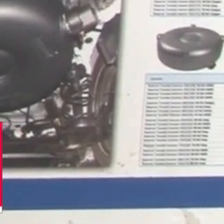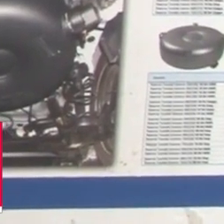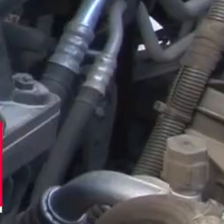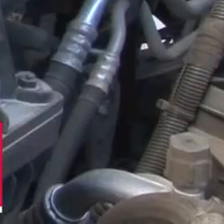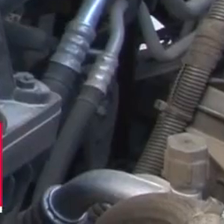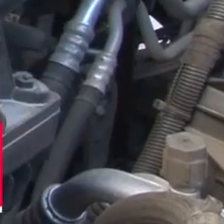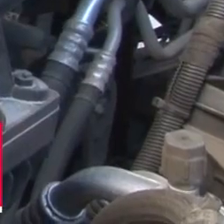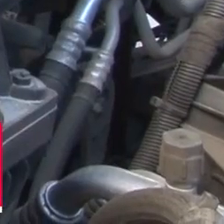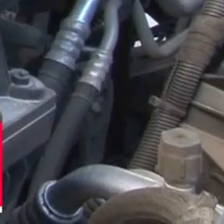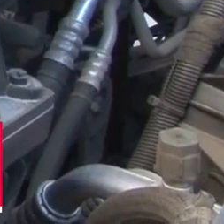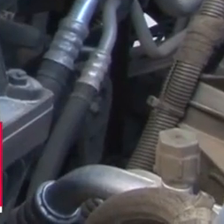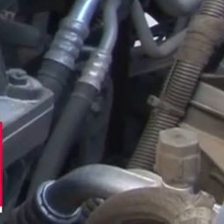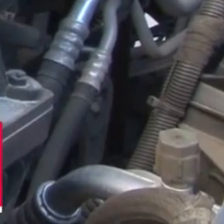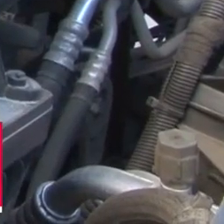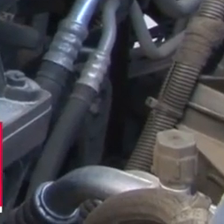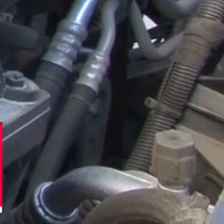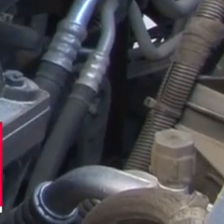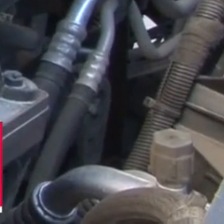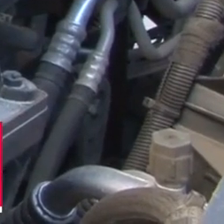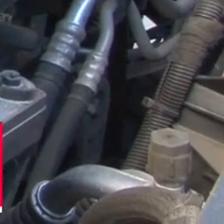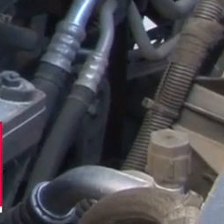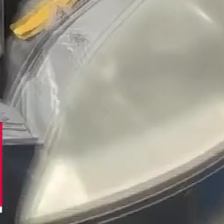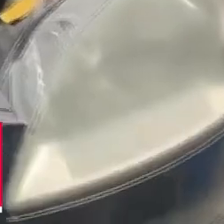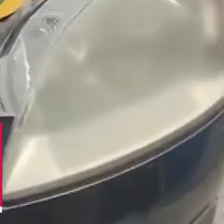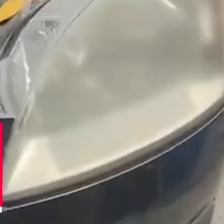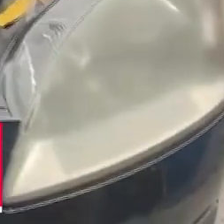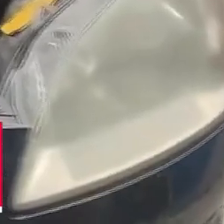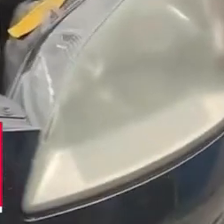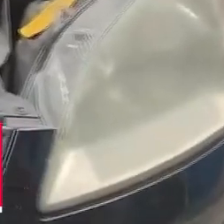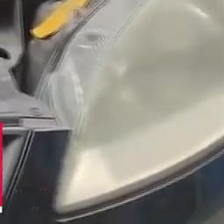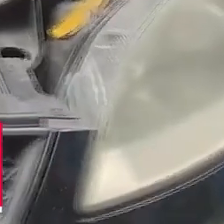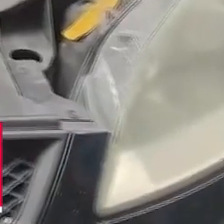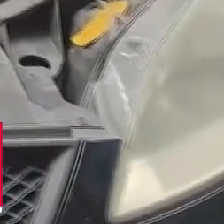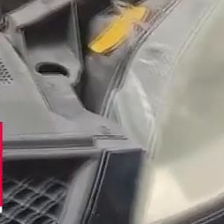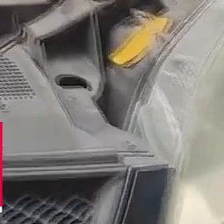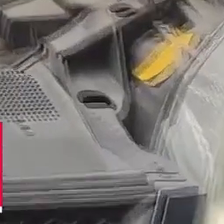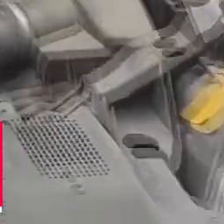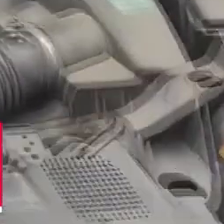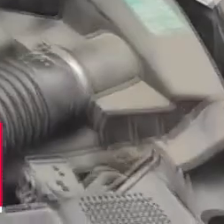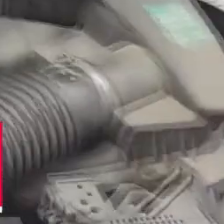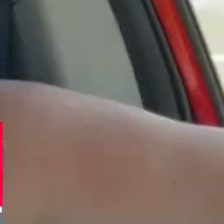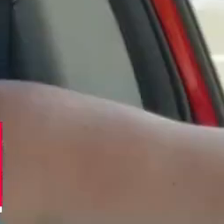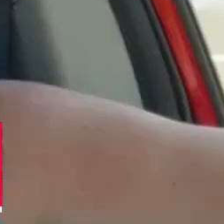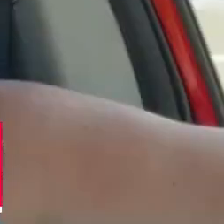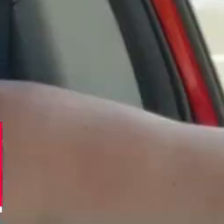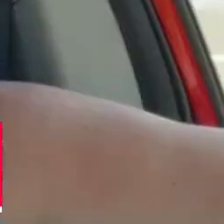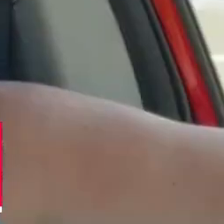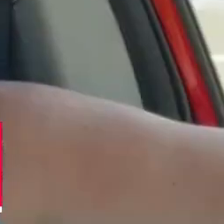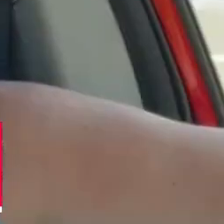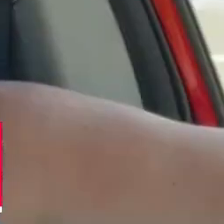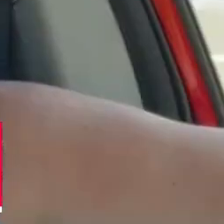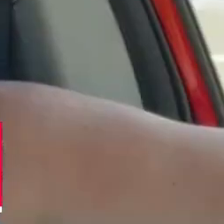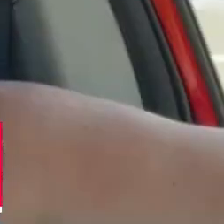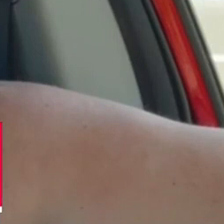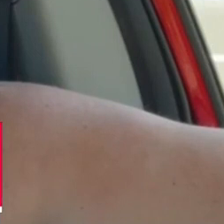alimentare GPL au explodat. La Suceava, de exemplu, curg programările la servisuri și stațiile de profil. Avem